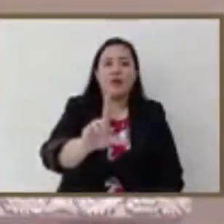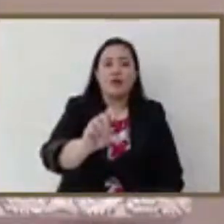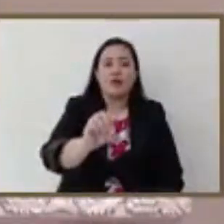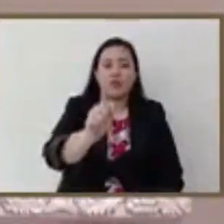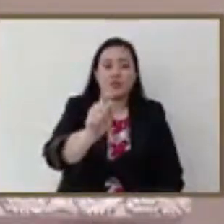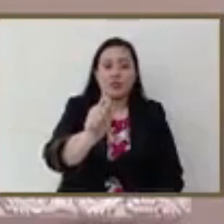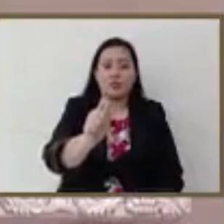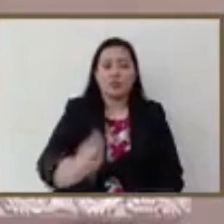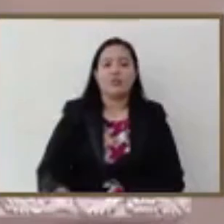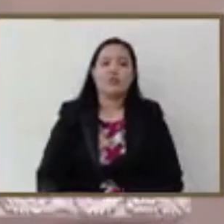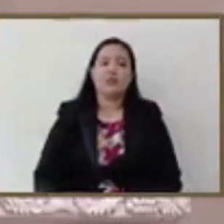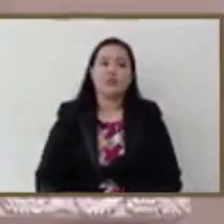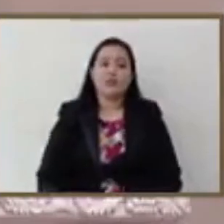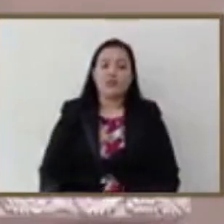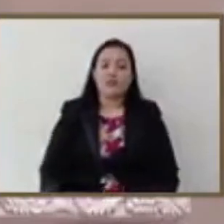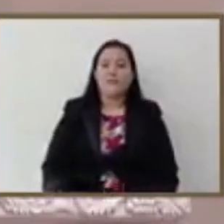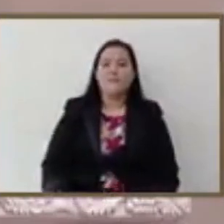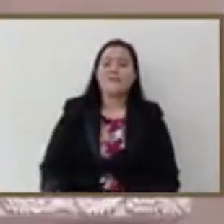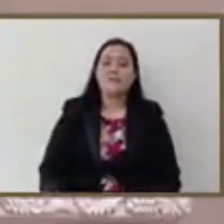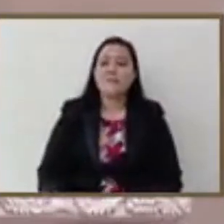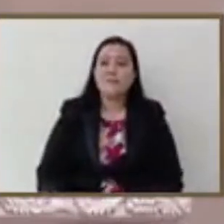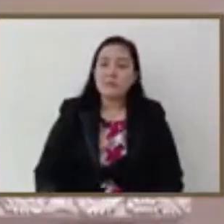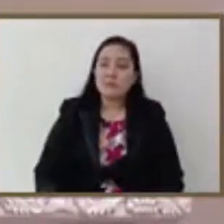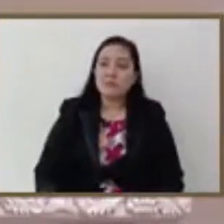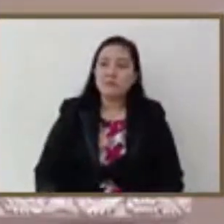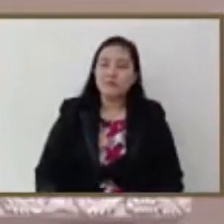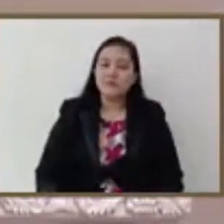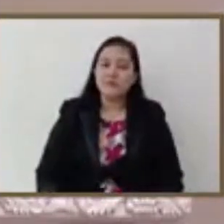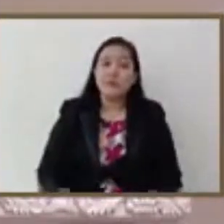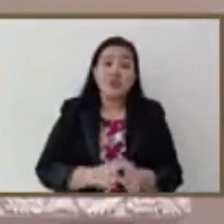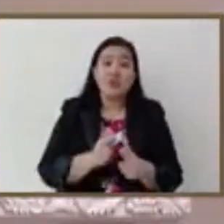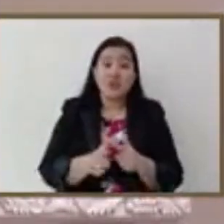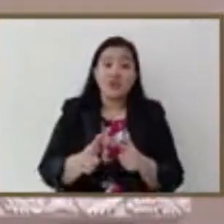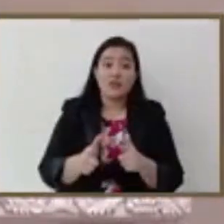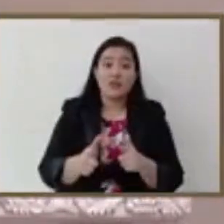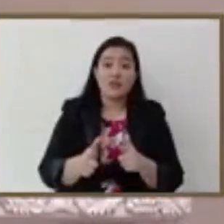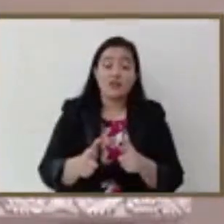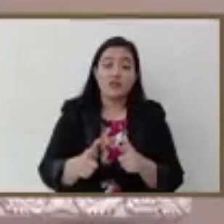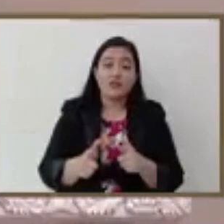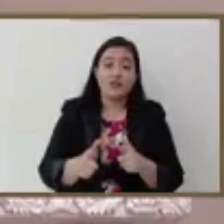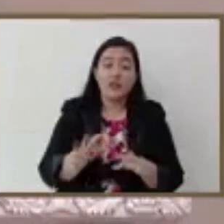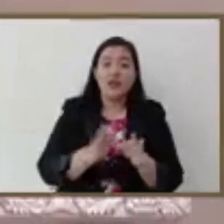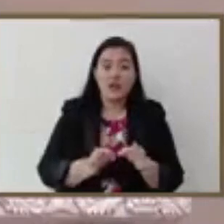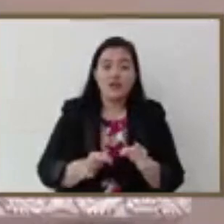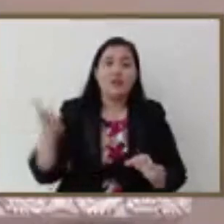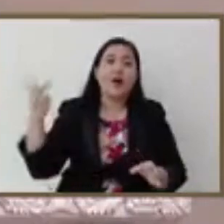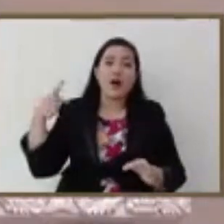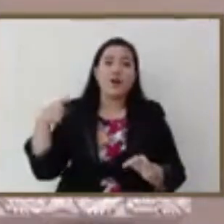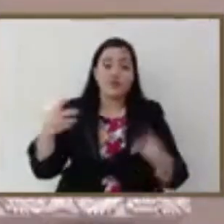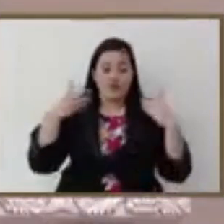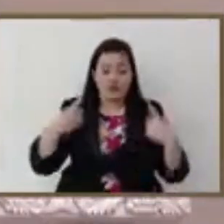See that? It should not. So if there's an attire for harlot, there is also an attire for church people.